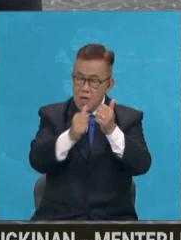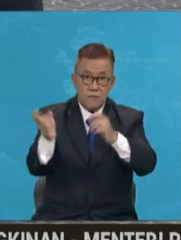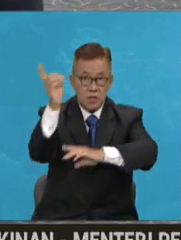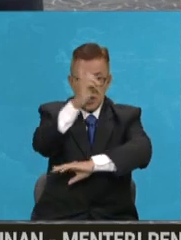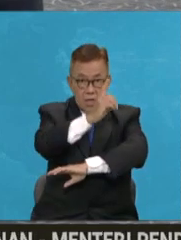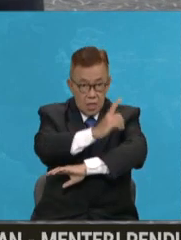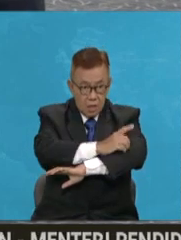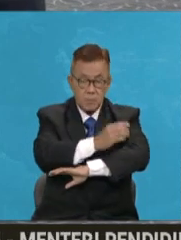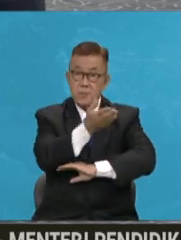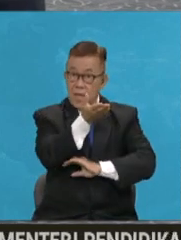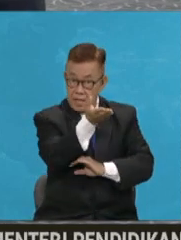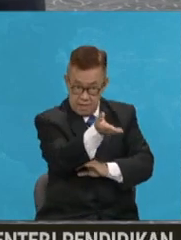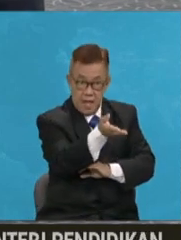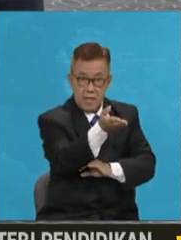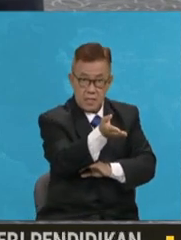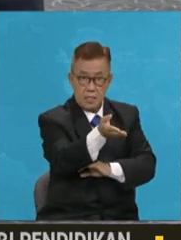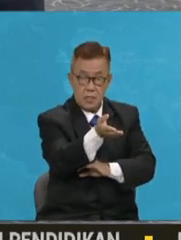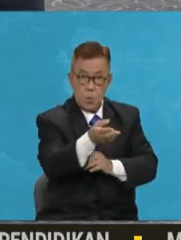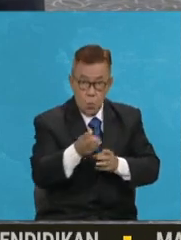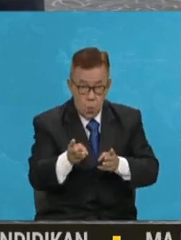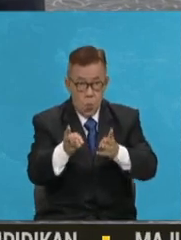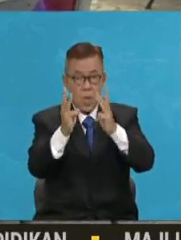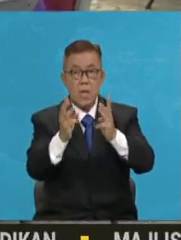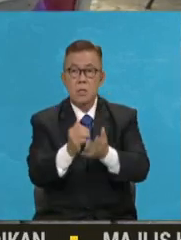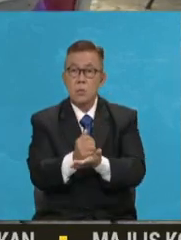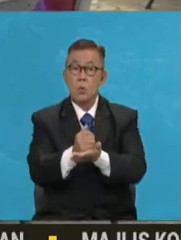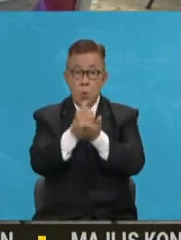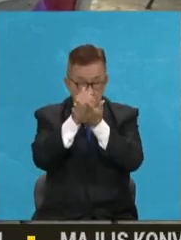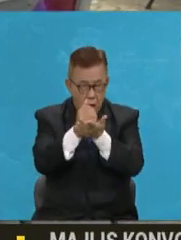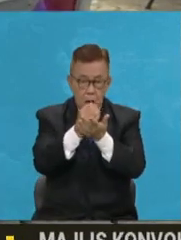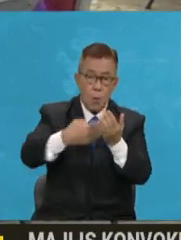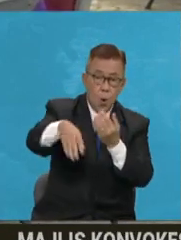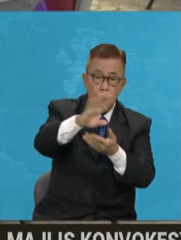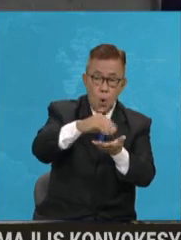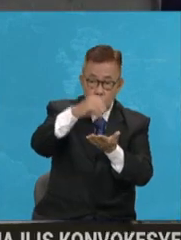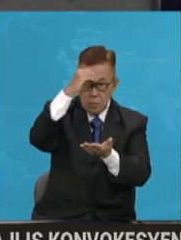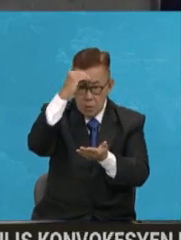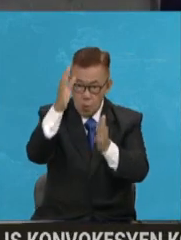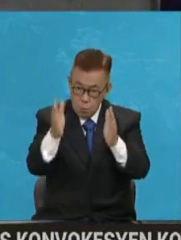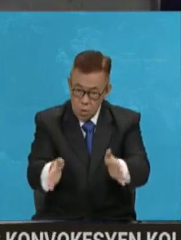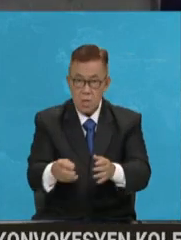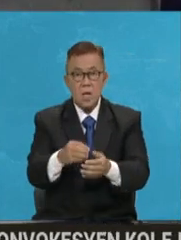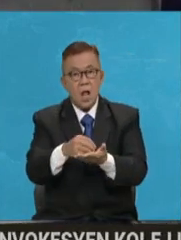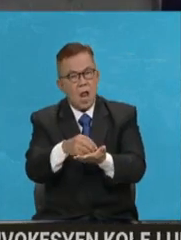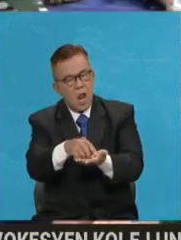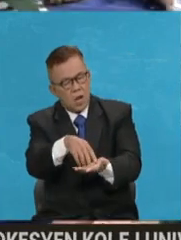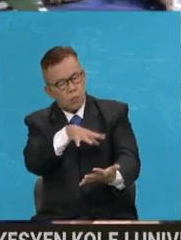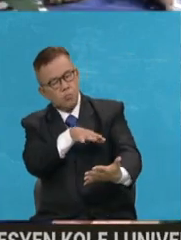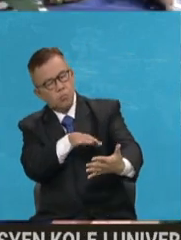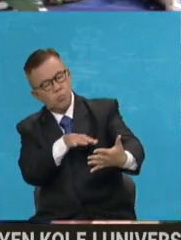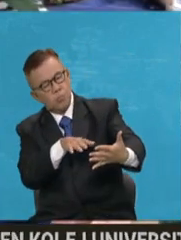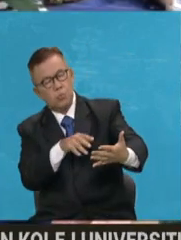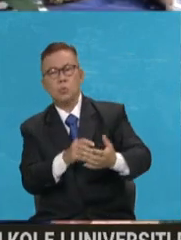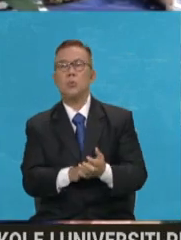yang merupakan salah satu cara berkesan untuk meningkatkan pembelajaran pelajar persidangan akan diteruskan